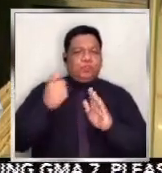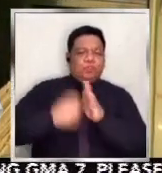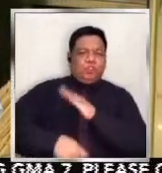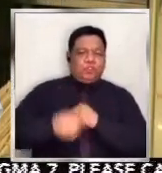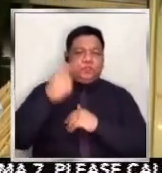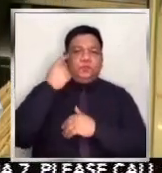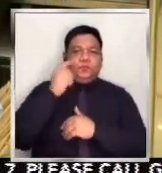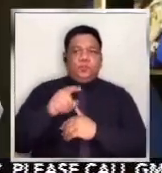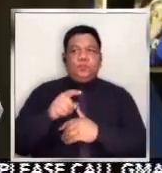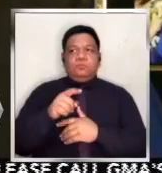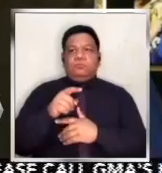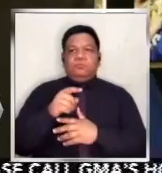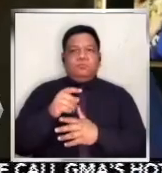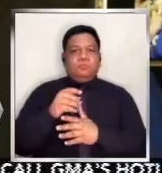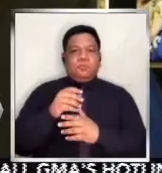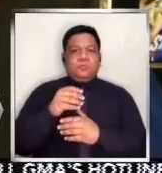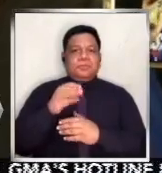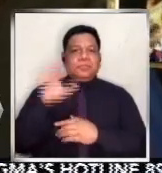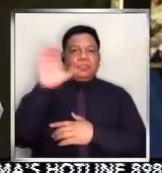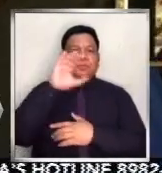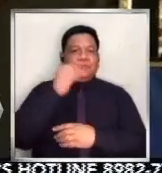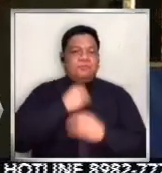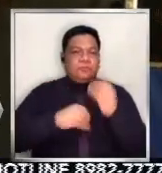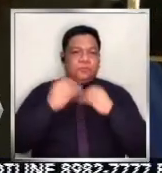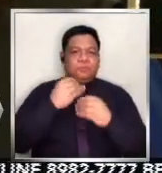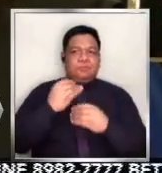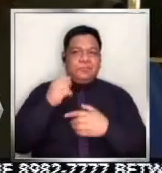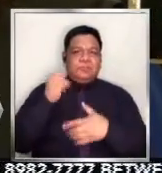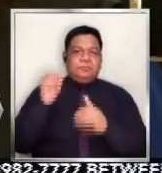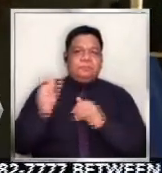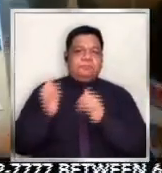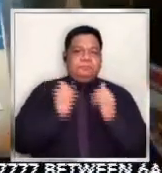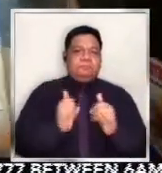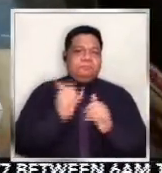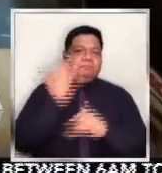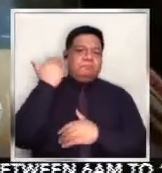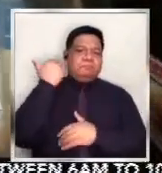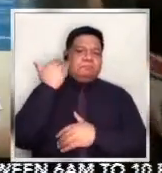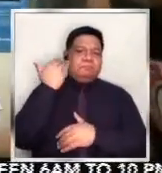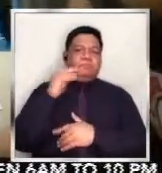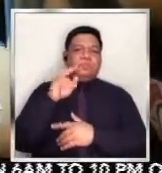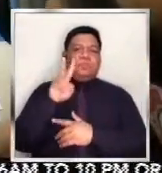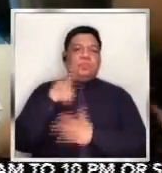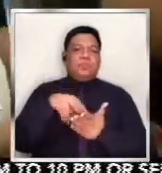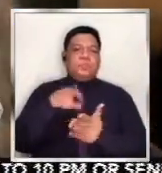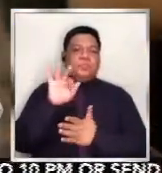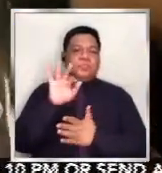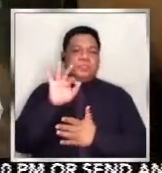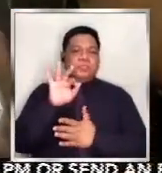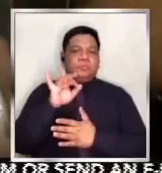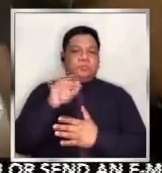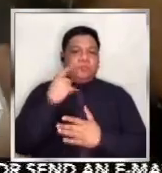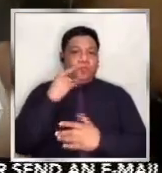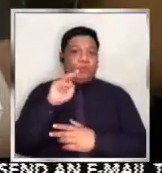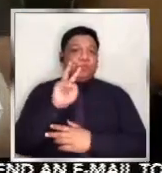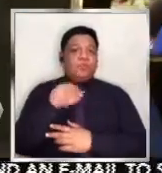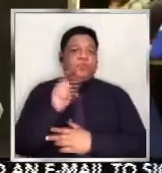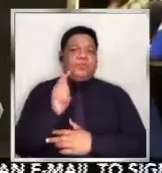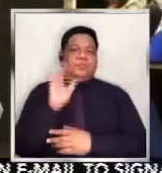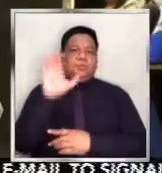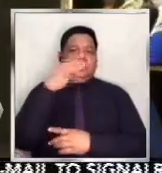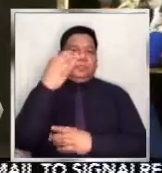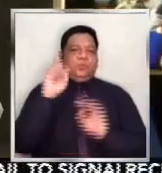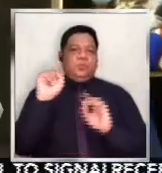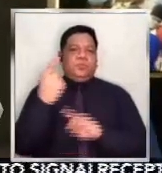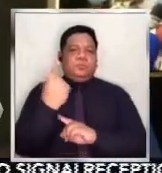noong 2019. Napakiusapan natin na ibalik sa 2019 prices for 2020 Christmas. Kasi alam naman